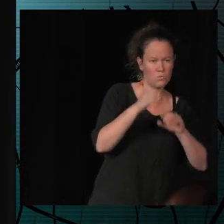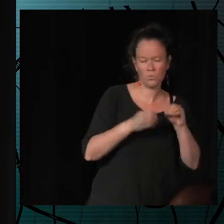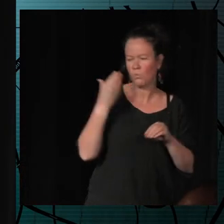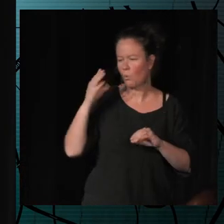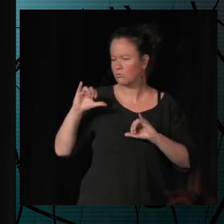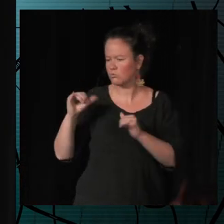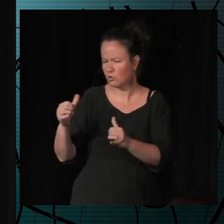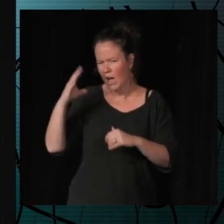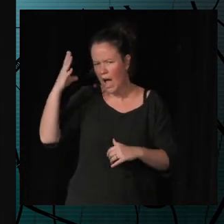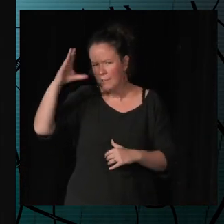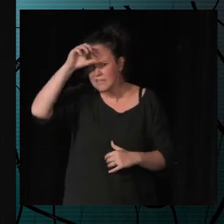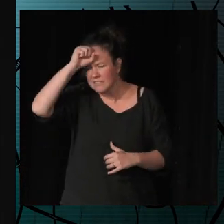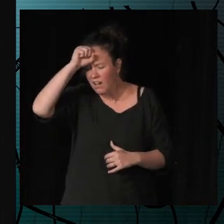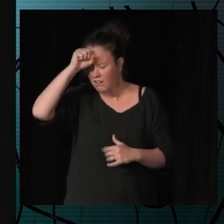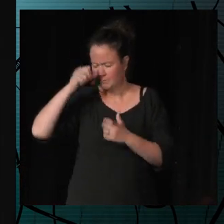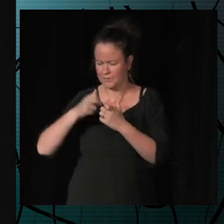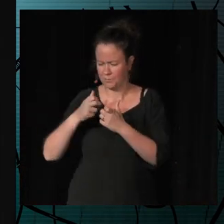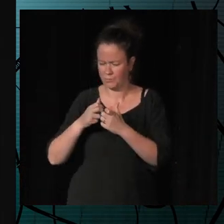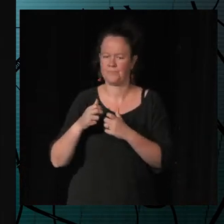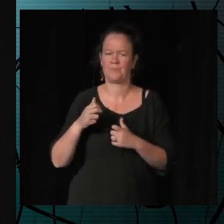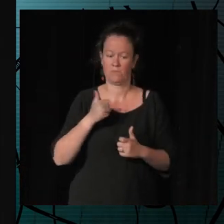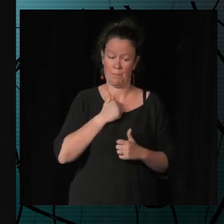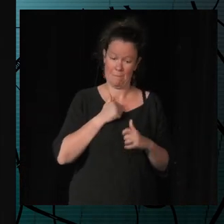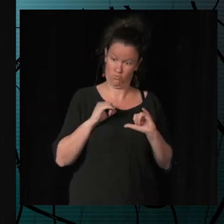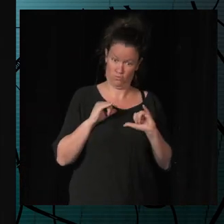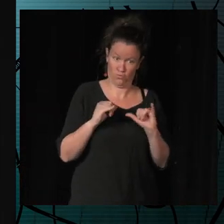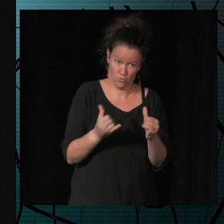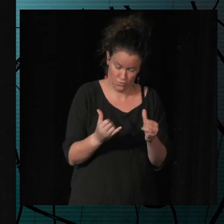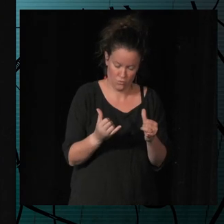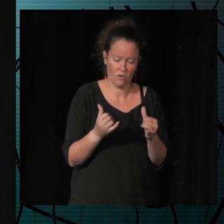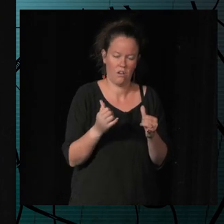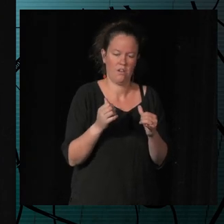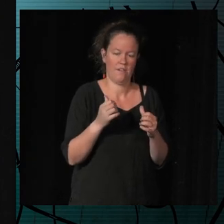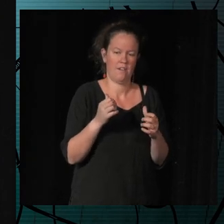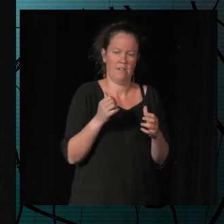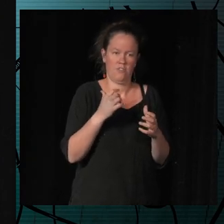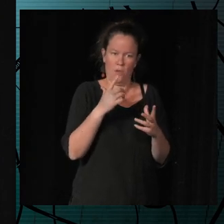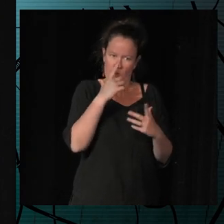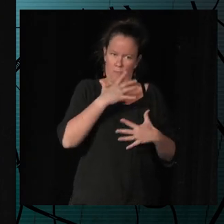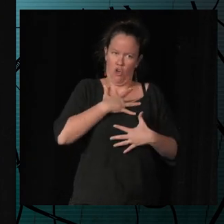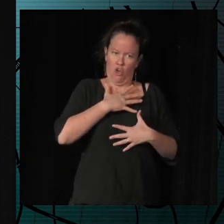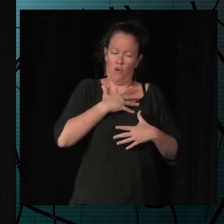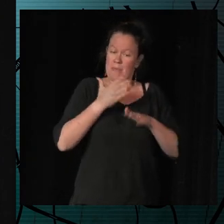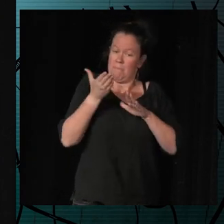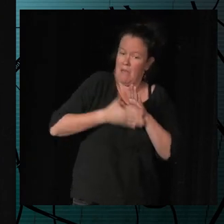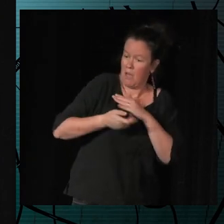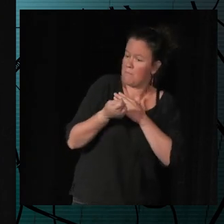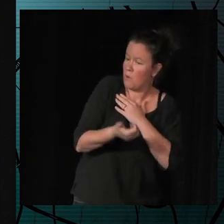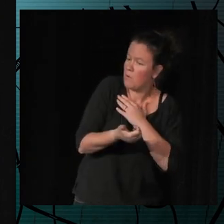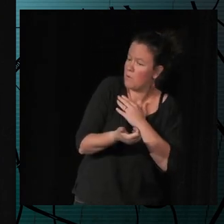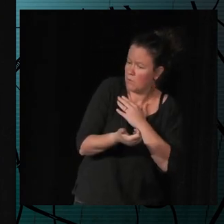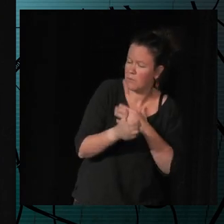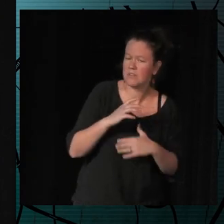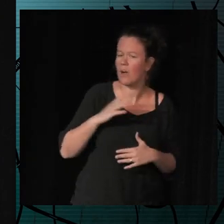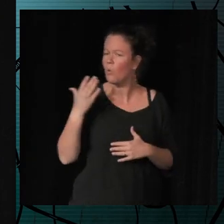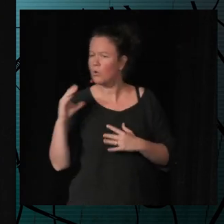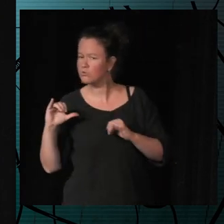le le le rapport à la menace mais sans avoir été amené à échouer souvent et quand je prends exemple inverse on a parler de visage ou d'autres